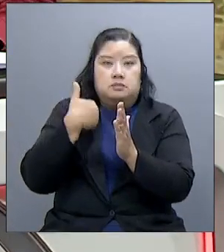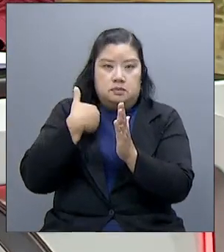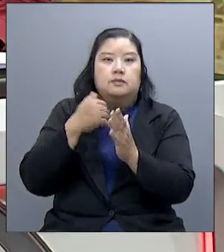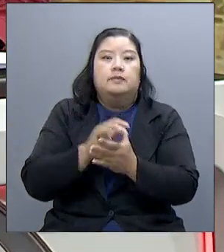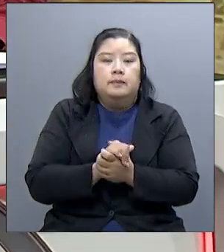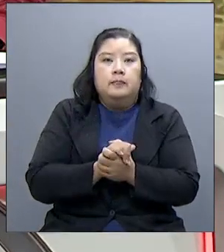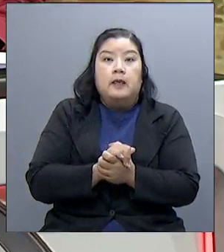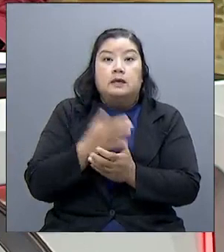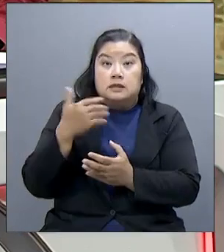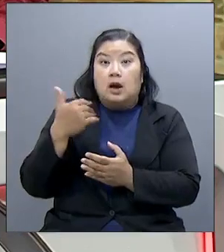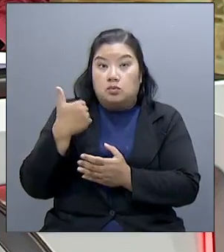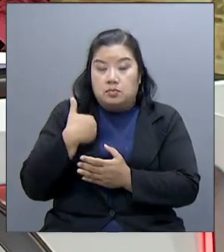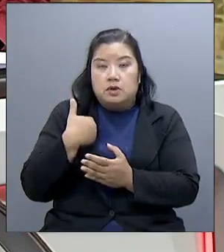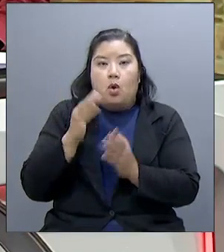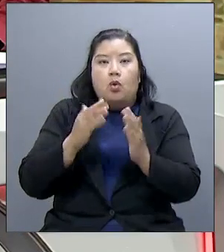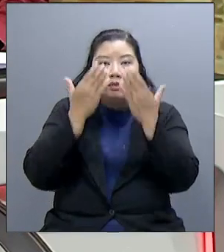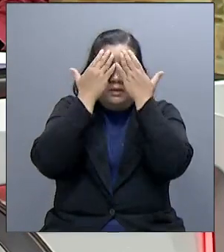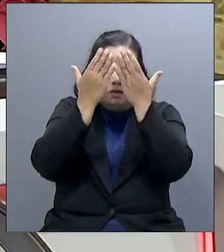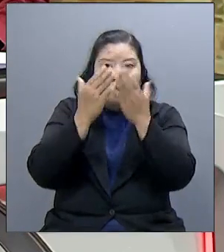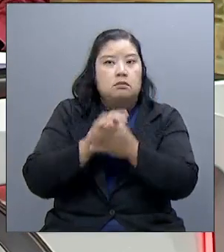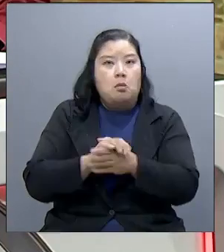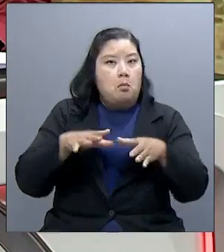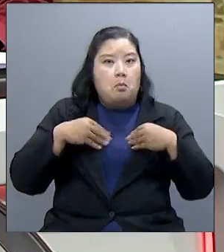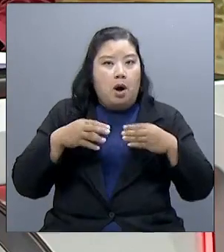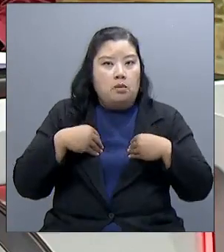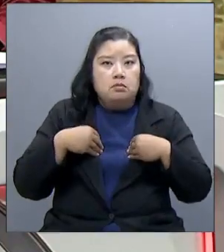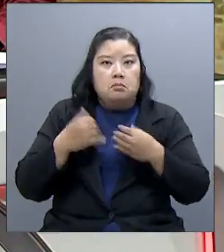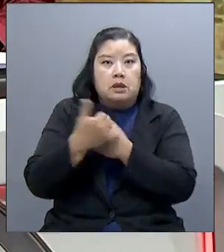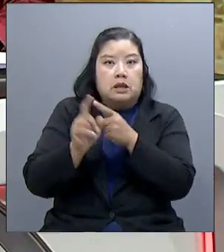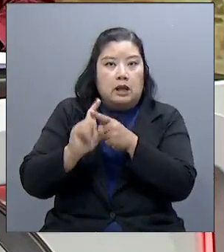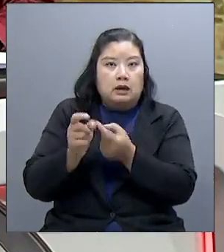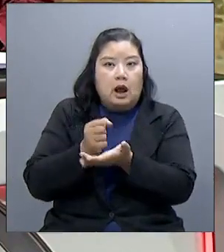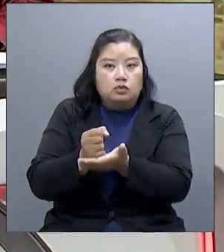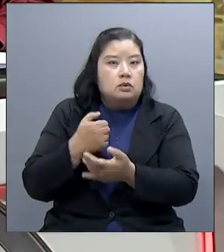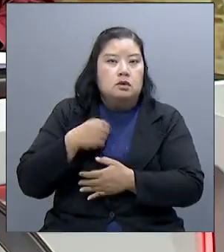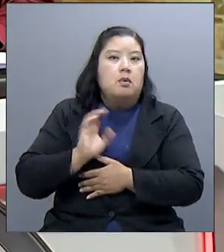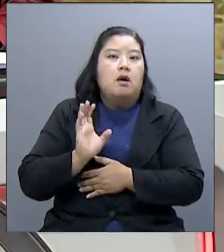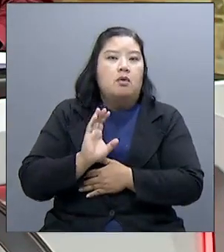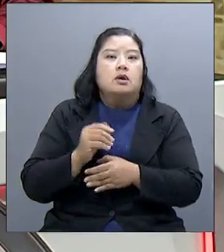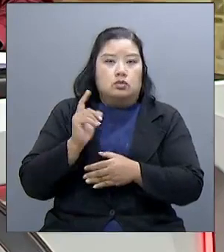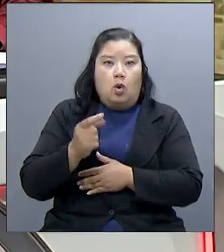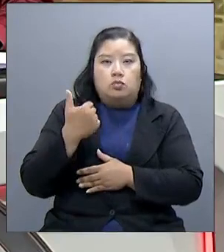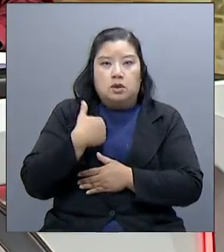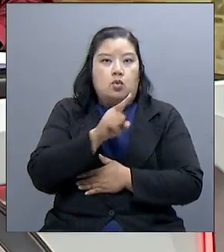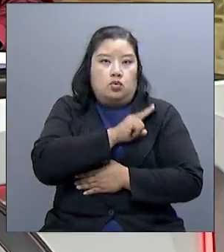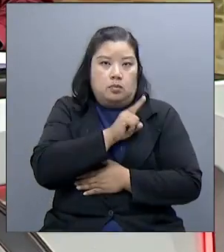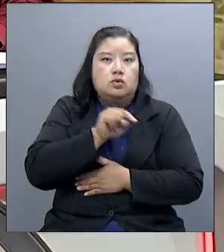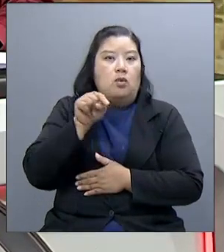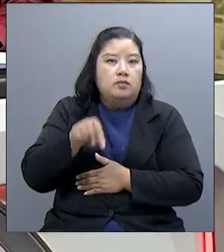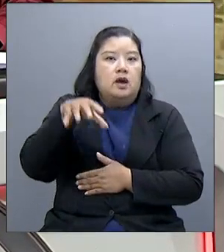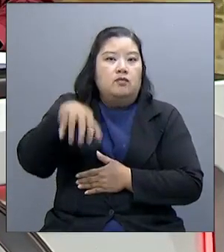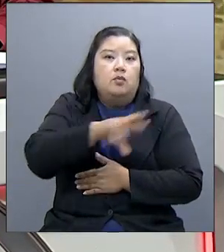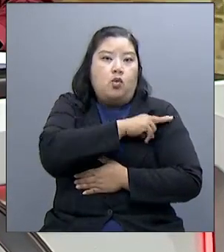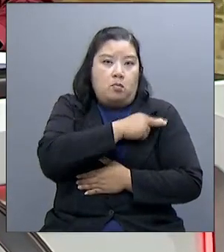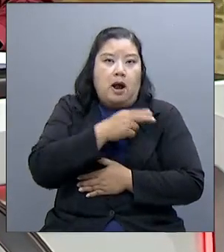อมๆกับท่าทีของชาวมุสลิมที่ไม่พอใจในหลายประเทศมีเสียงเรียกร้องว่าจะต้องมีคนรับผิดชอบต่อเหตุการณ์ที่เกิ